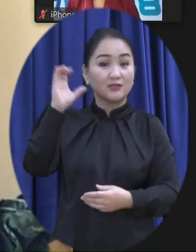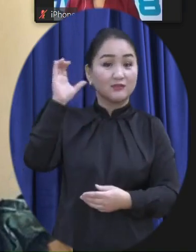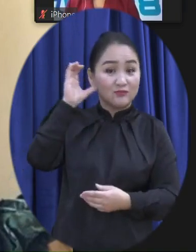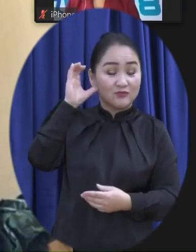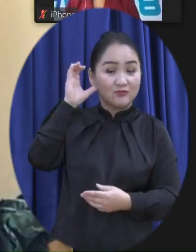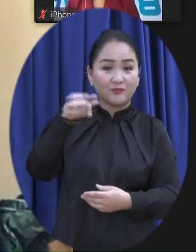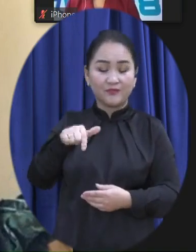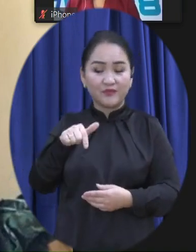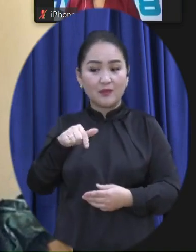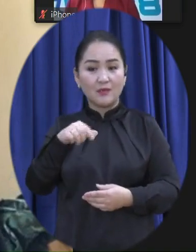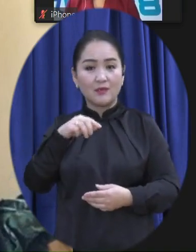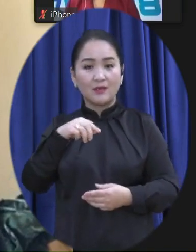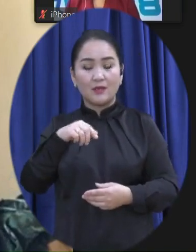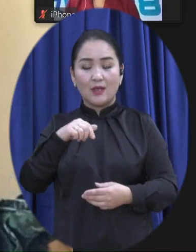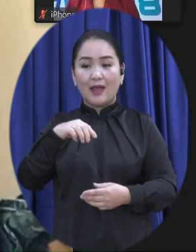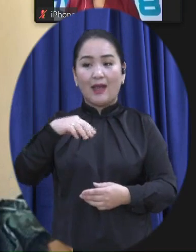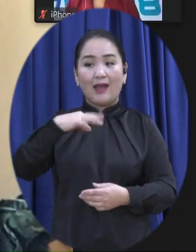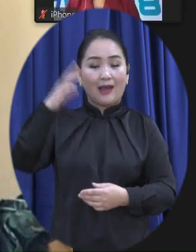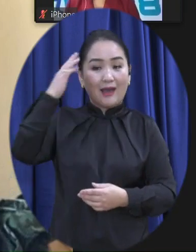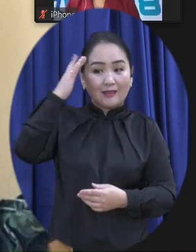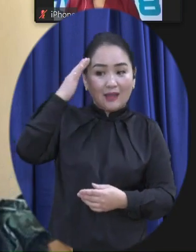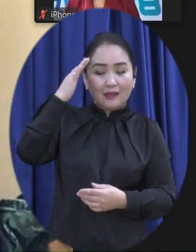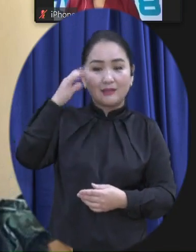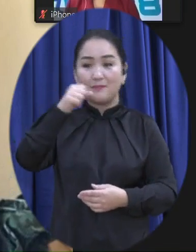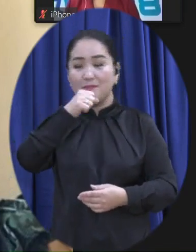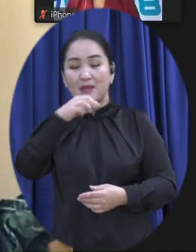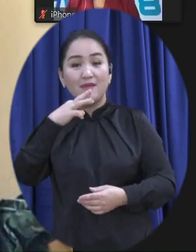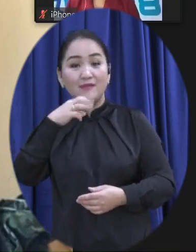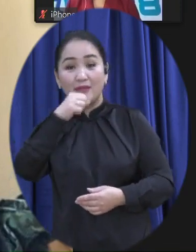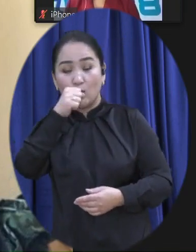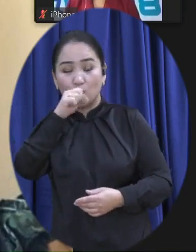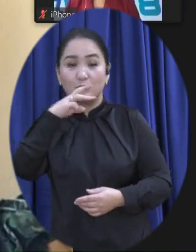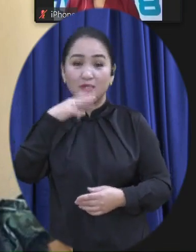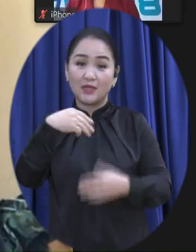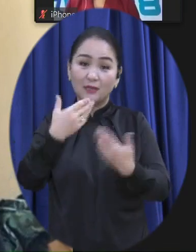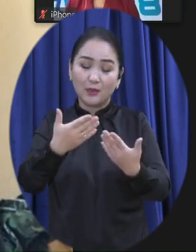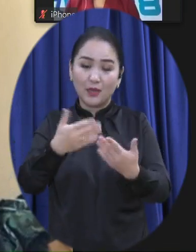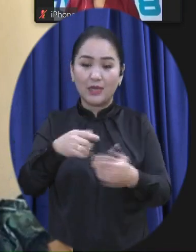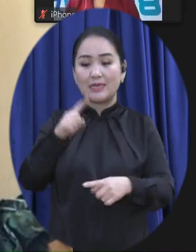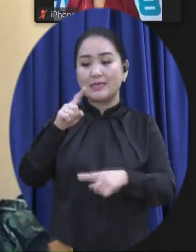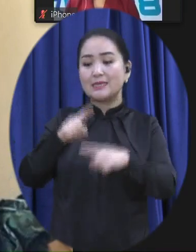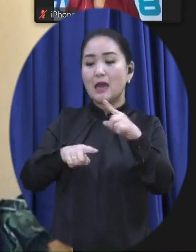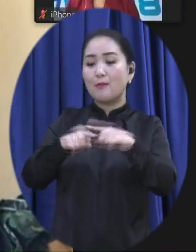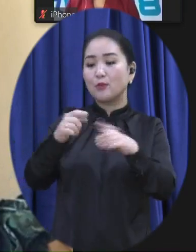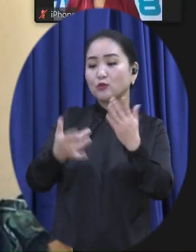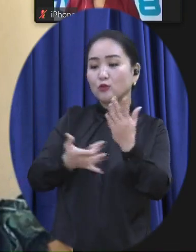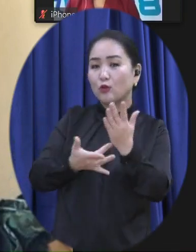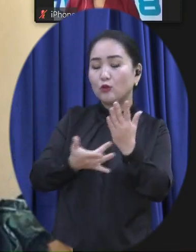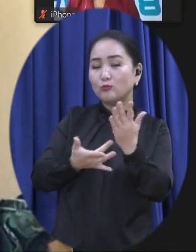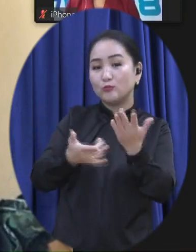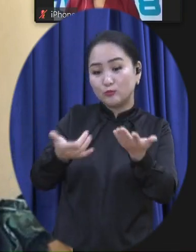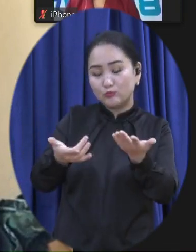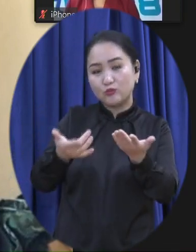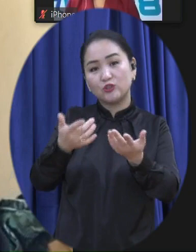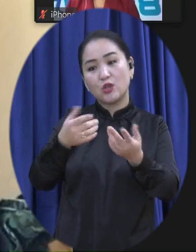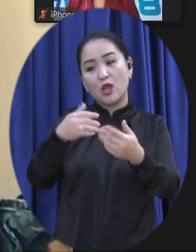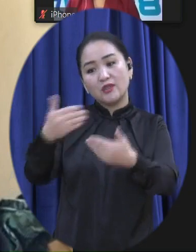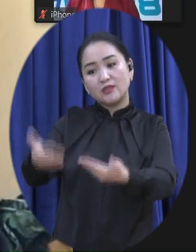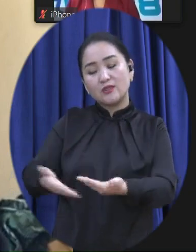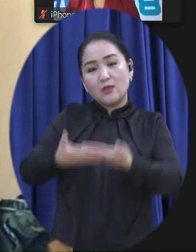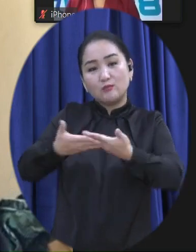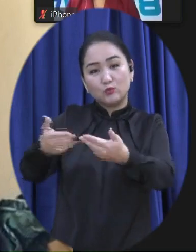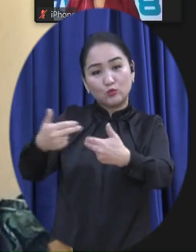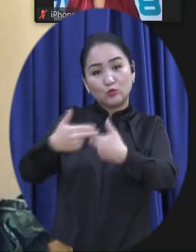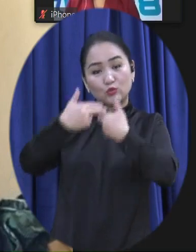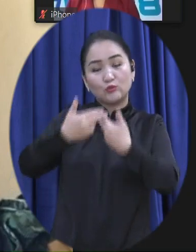Энийг бол гадны дотны хэвлэлүүд ч мэдээлсэн. Тэгэхээр хятадын тал манай улсад яг ямар тоног төхөөрөмжүүдээр одоо дэмжлэг тусламж